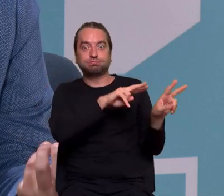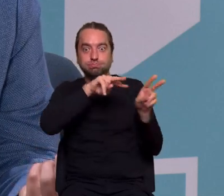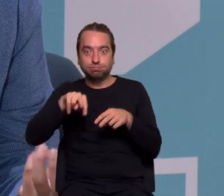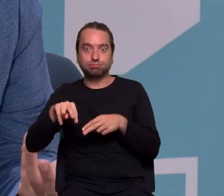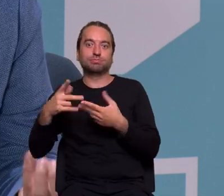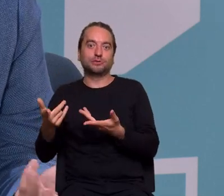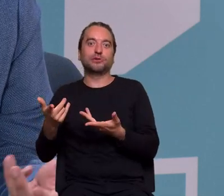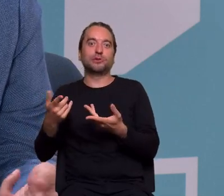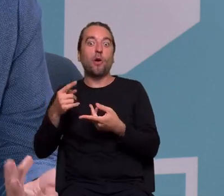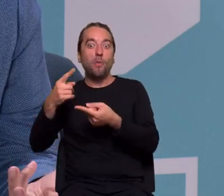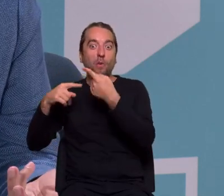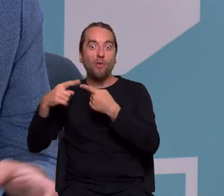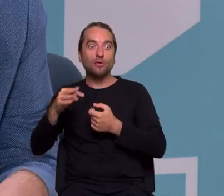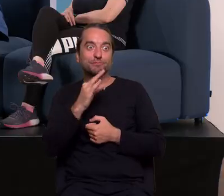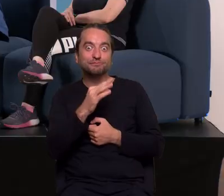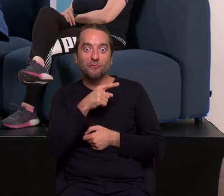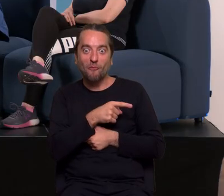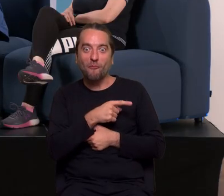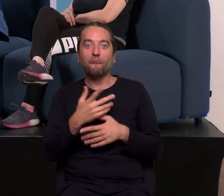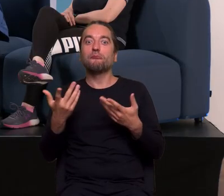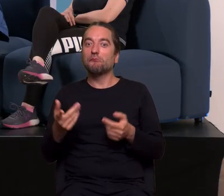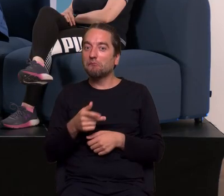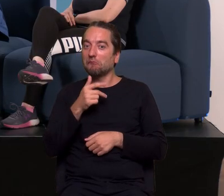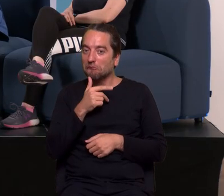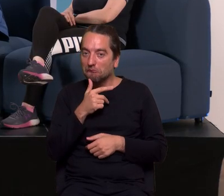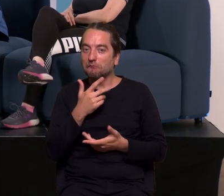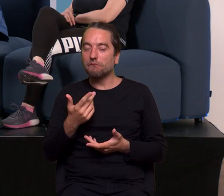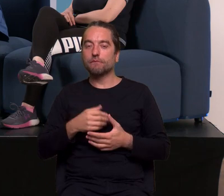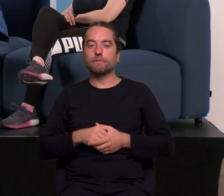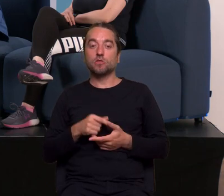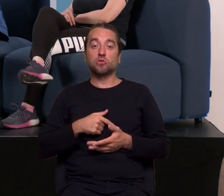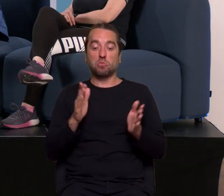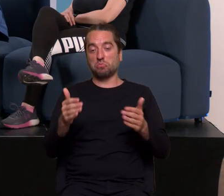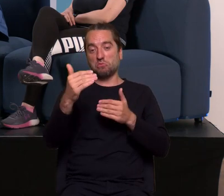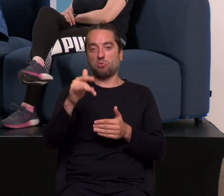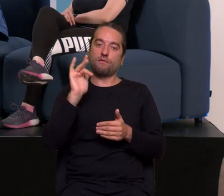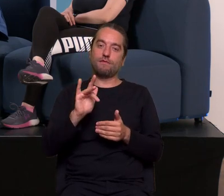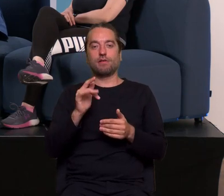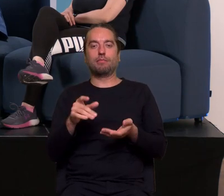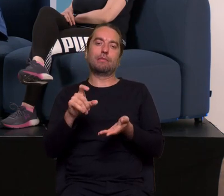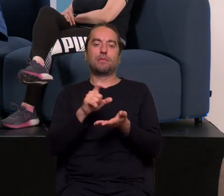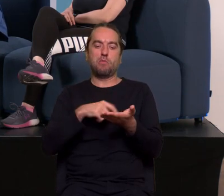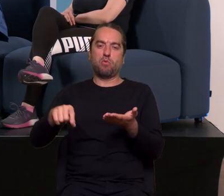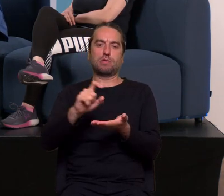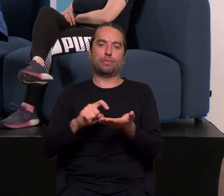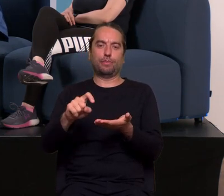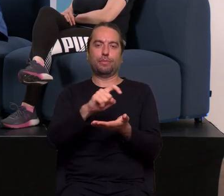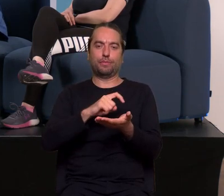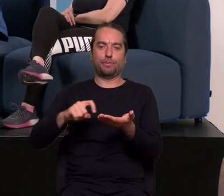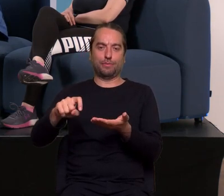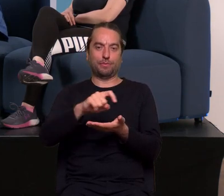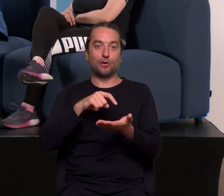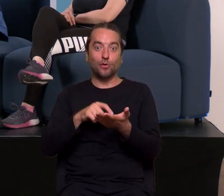odziedziczyła to i to nagle stało się istotnym przekazem. Coś, co w pudle było zbiorem winylowych krążków, stało